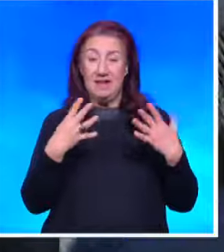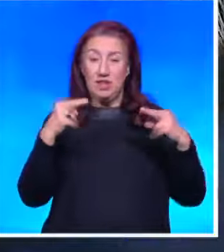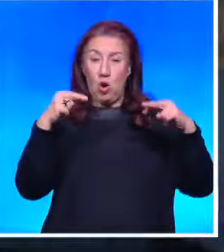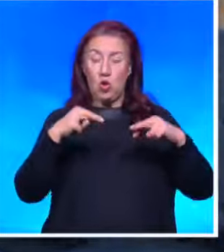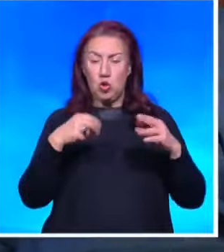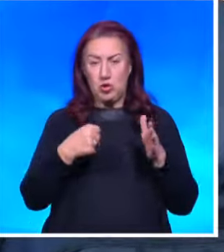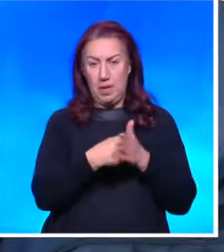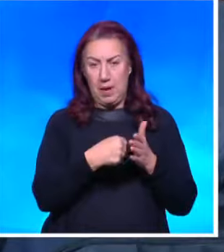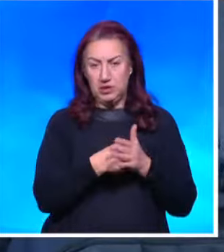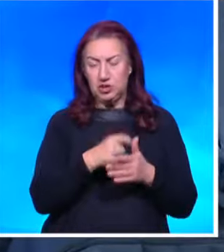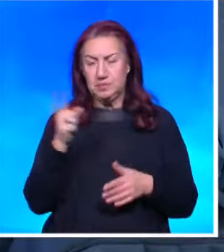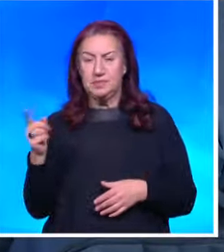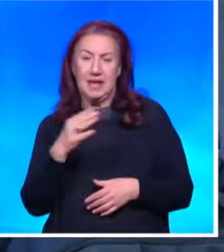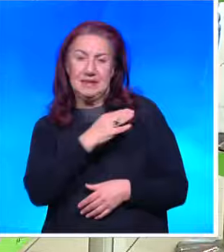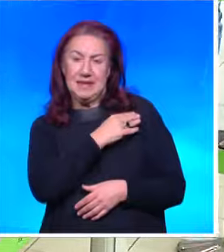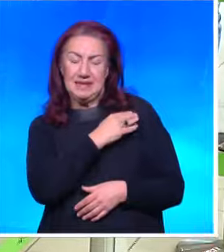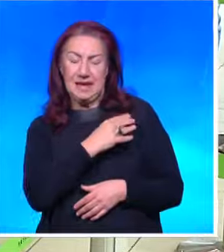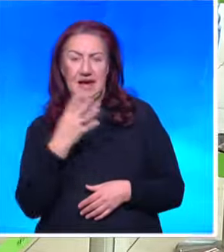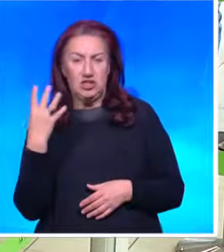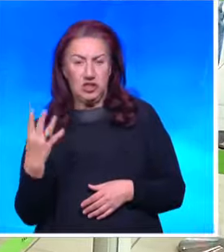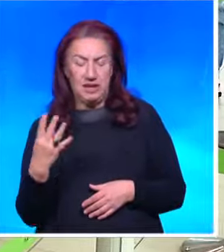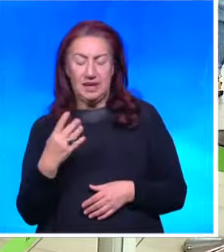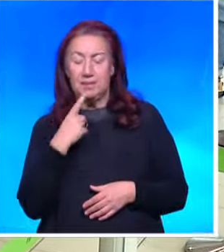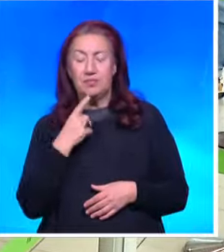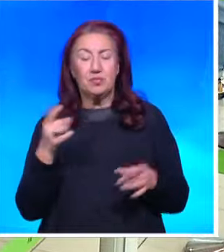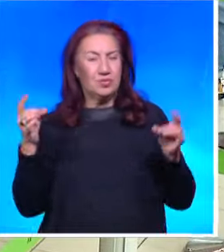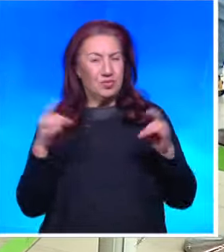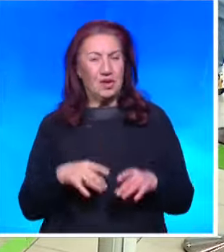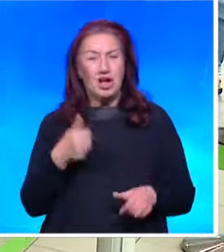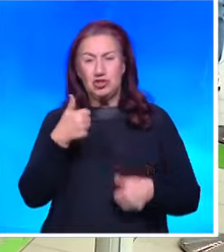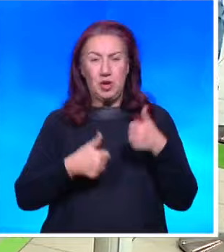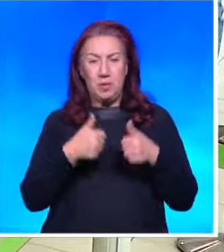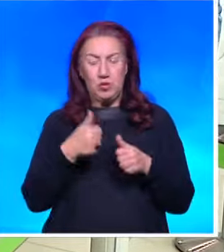четири шампионатът в първа лига се подновява на 17